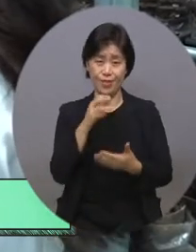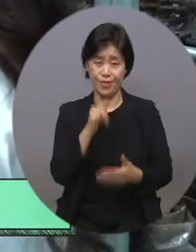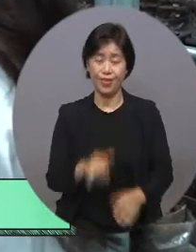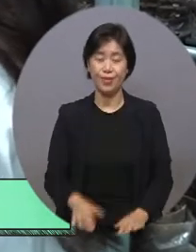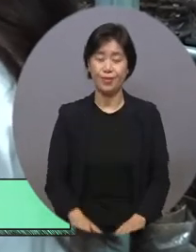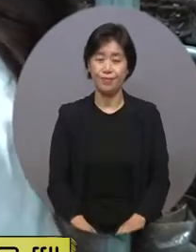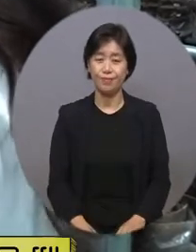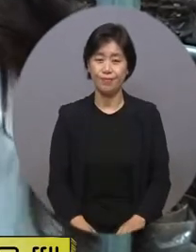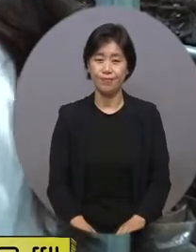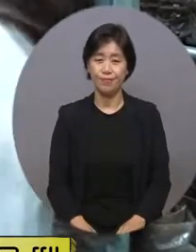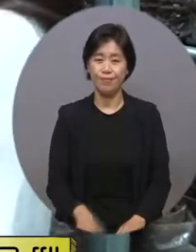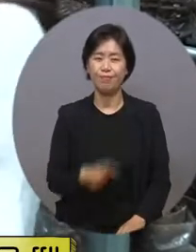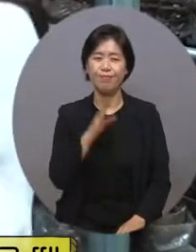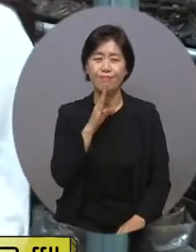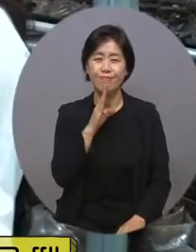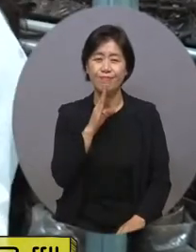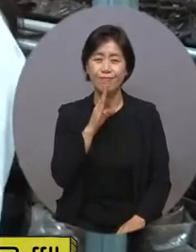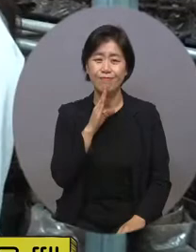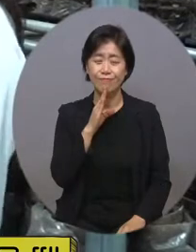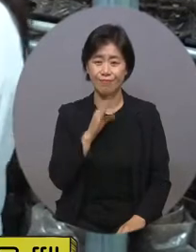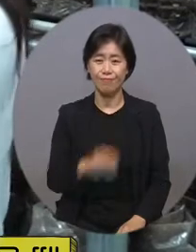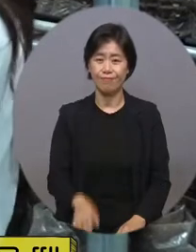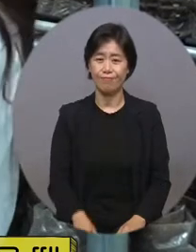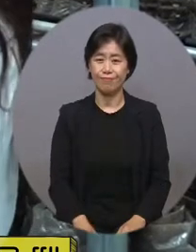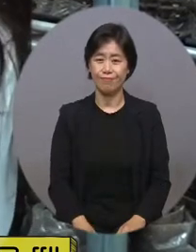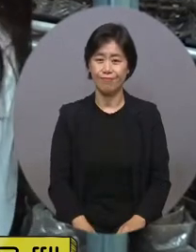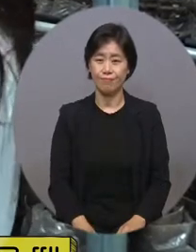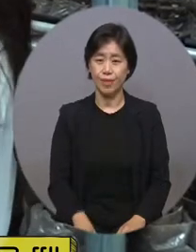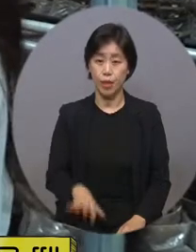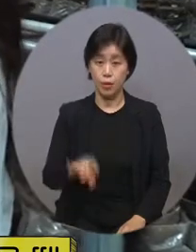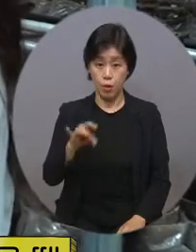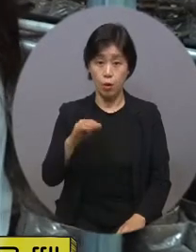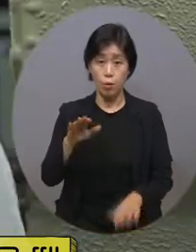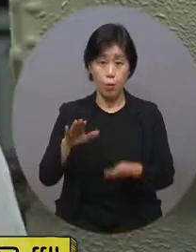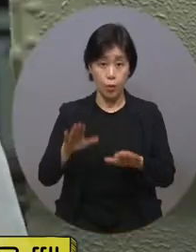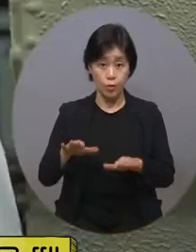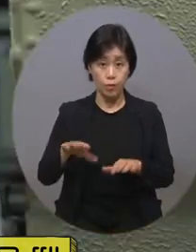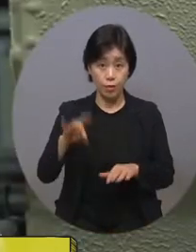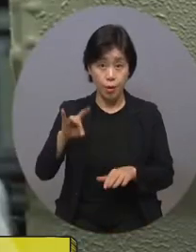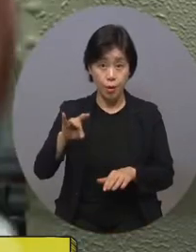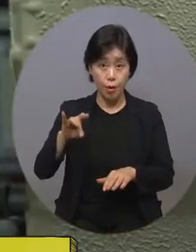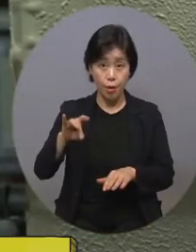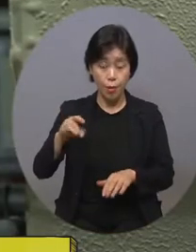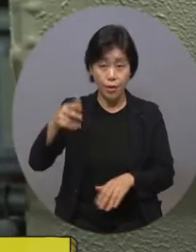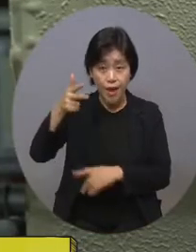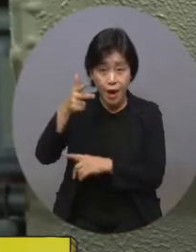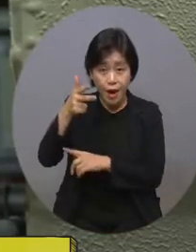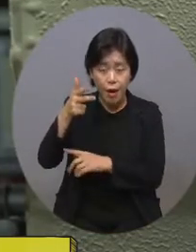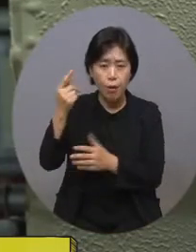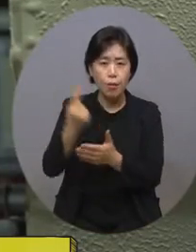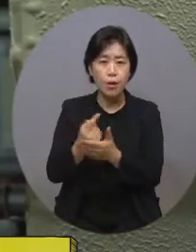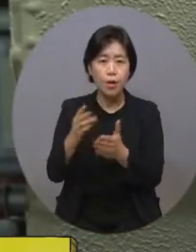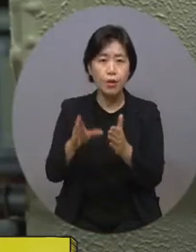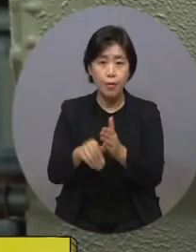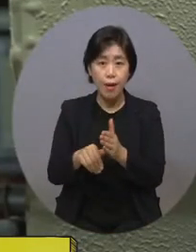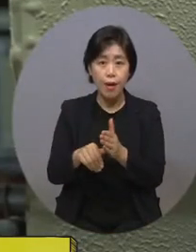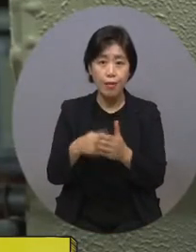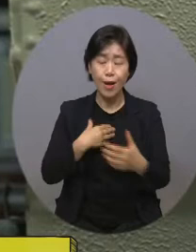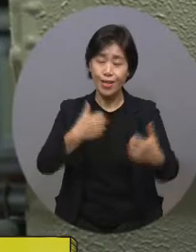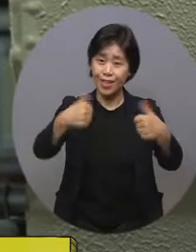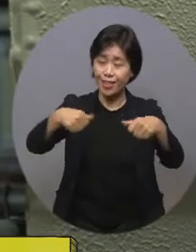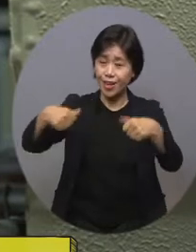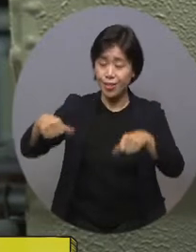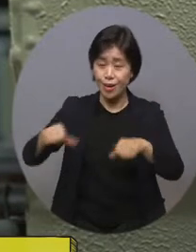하는 게 훨씬 더 많아요. 맞아요. 저도 아까 실제적으로 이제 처음에 여기 촬영을 왔을 때 다들 너무 기쁘게 인사를